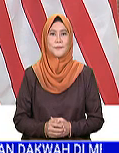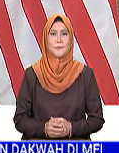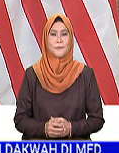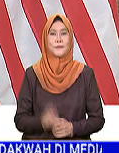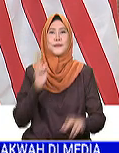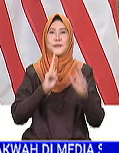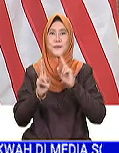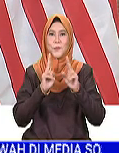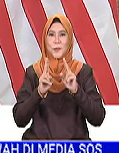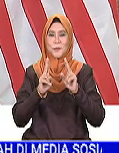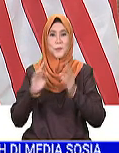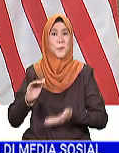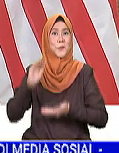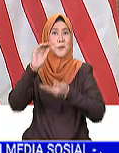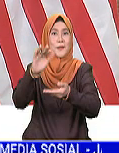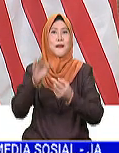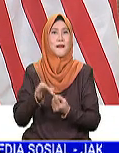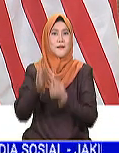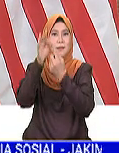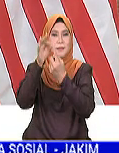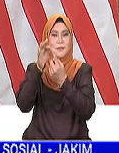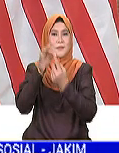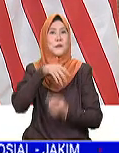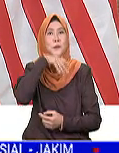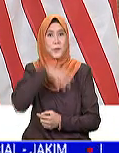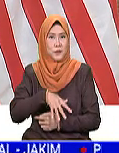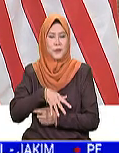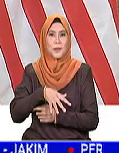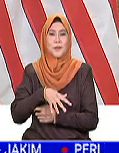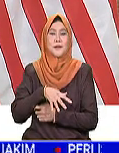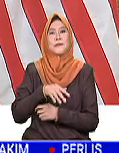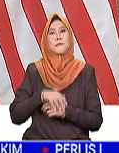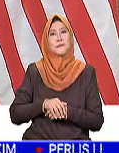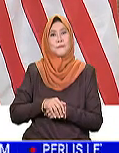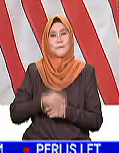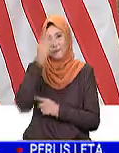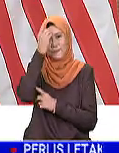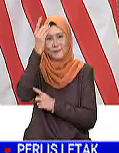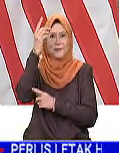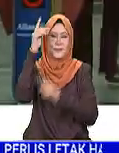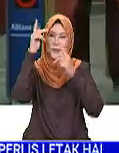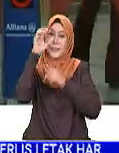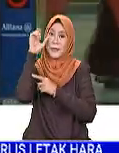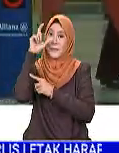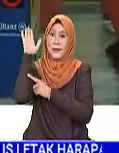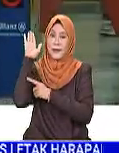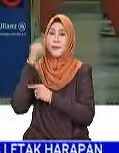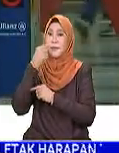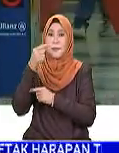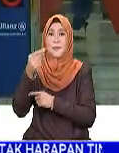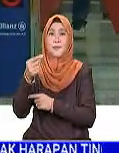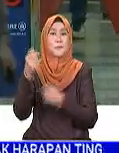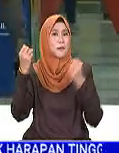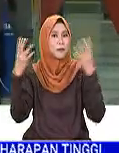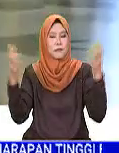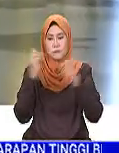Berucap sempena perutusan khas Maulidur Rasul 1443 Hijrah, Datuk Seri Ismail Sabri Yaakob berkata, pelbagai polisi, inisiatif